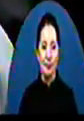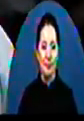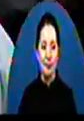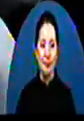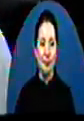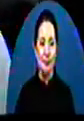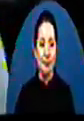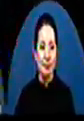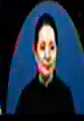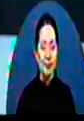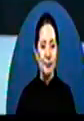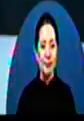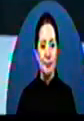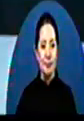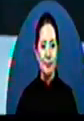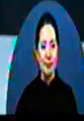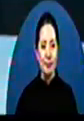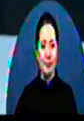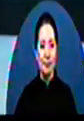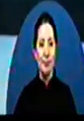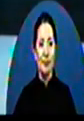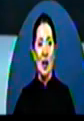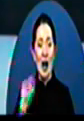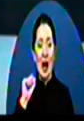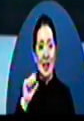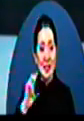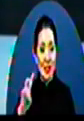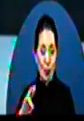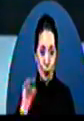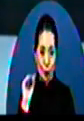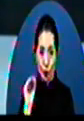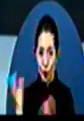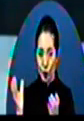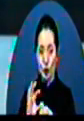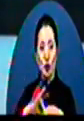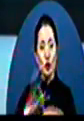Ардчилсан намын төлөөлөл өнөөдөр сонгуулийн ерөнхий хорооноос